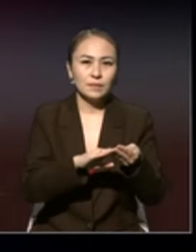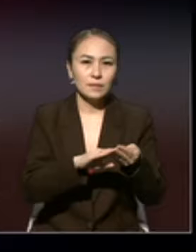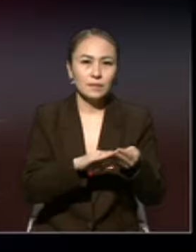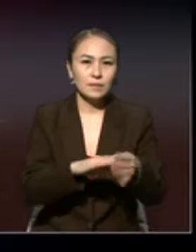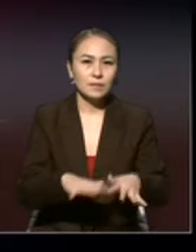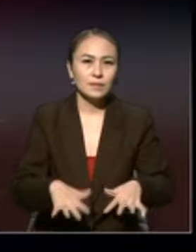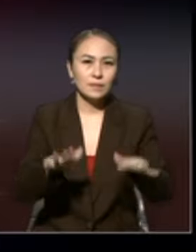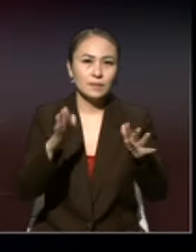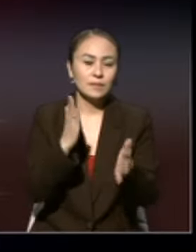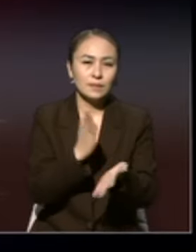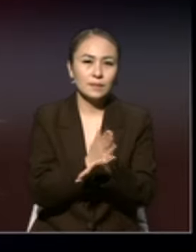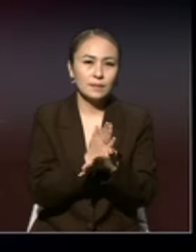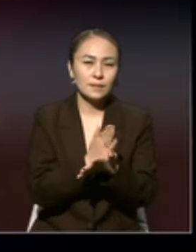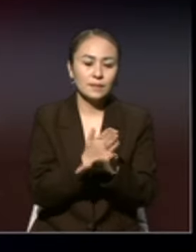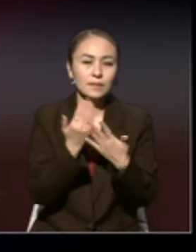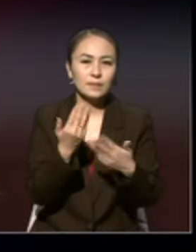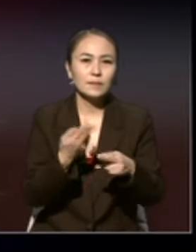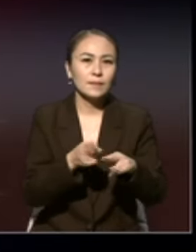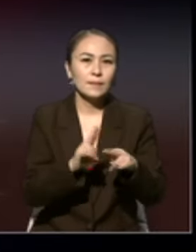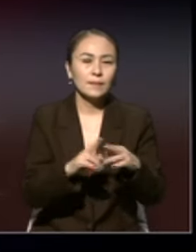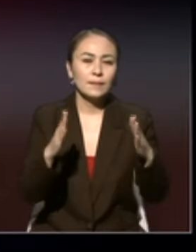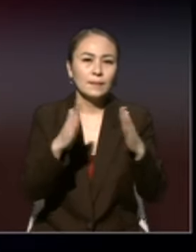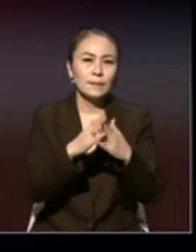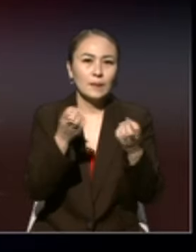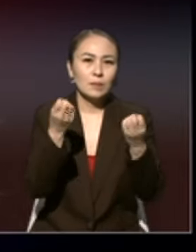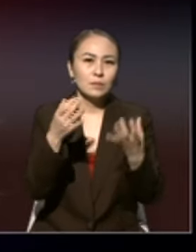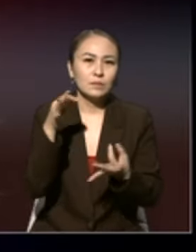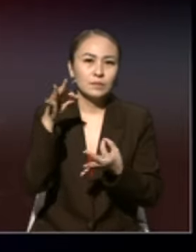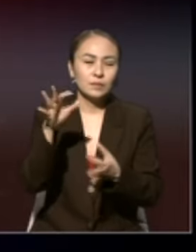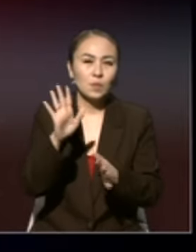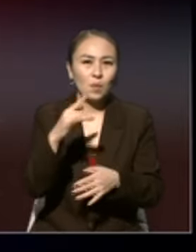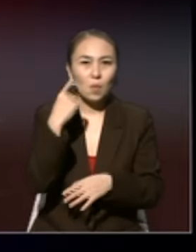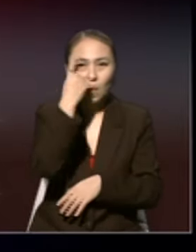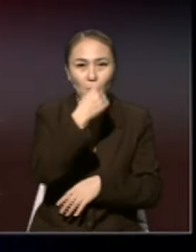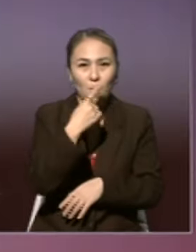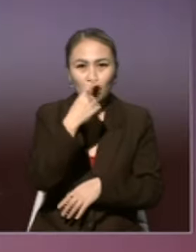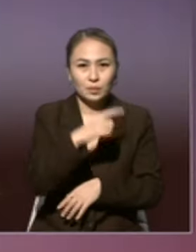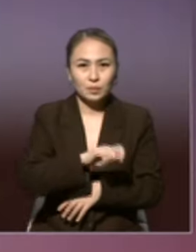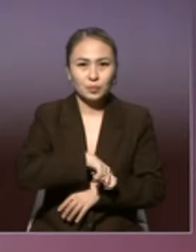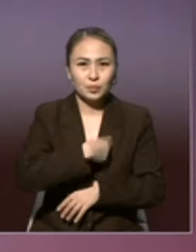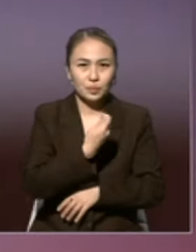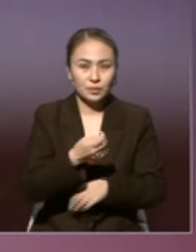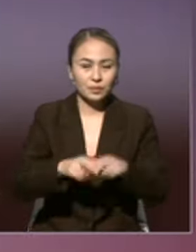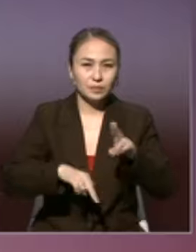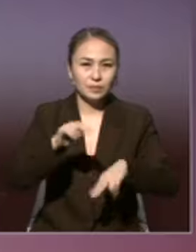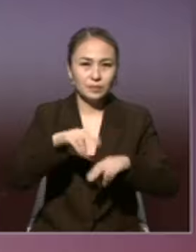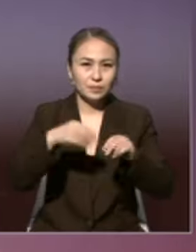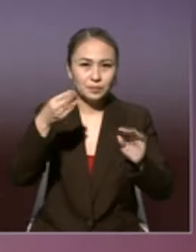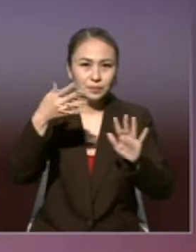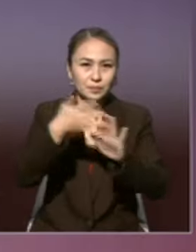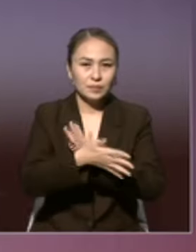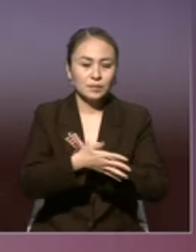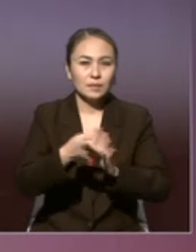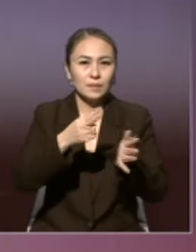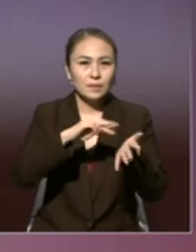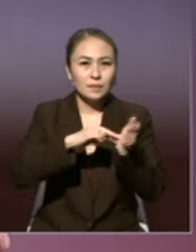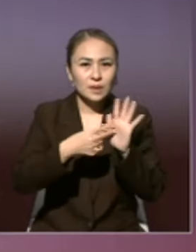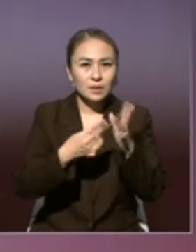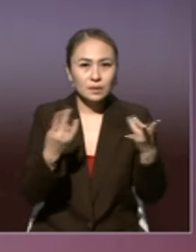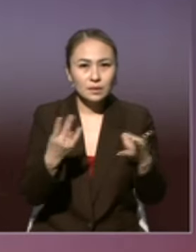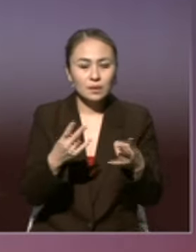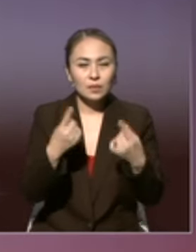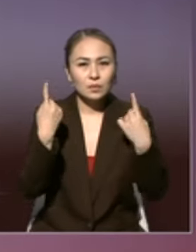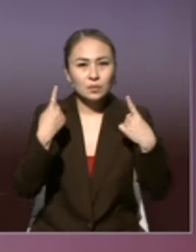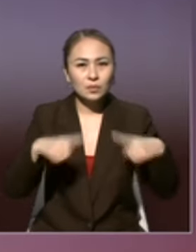басылып кеткен. Енді яғни бұл дегеніміз, бұл үйлерде бостан босқа бір жылға ғана жарады. Бұл да босқа кеткен ақша. Бұны біз жоспарлау керекпіз, бұған